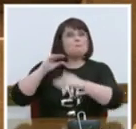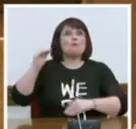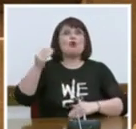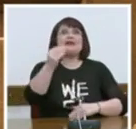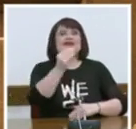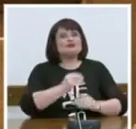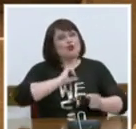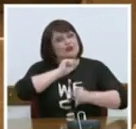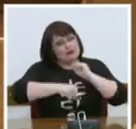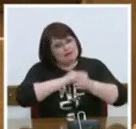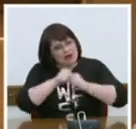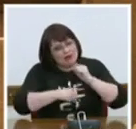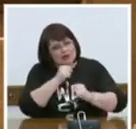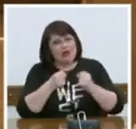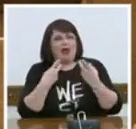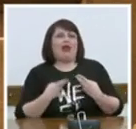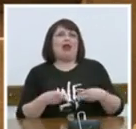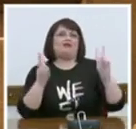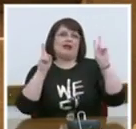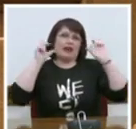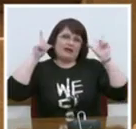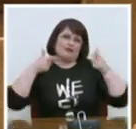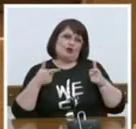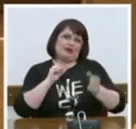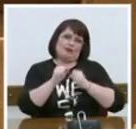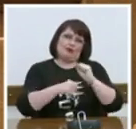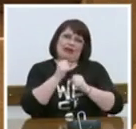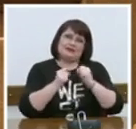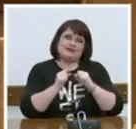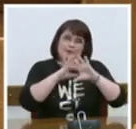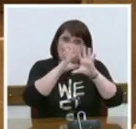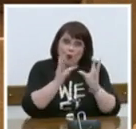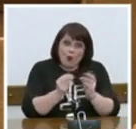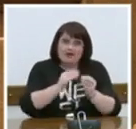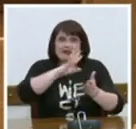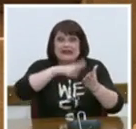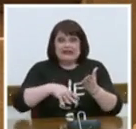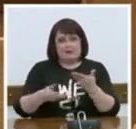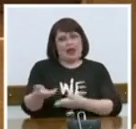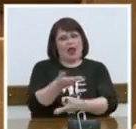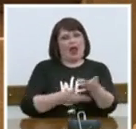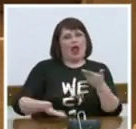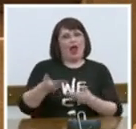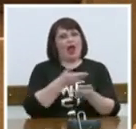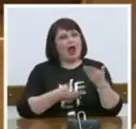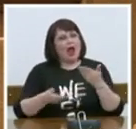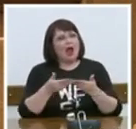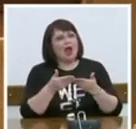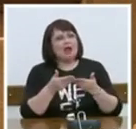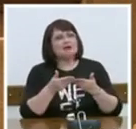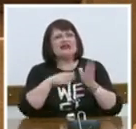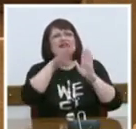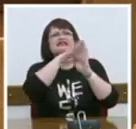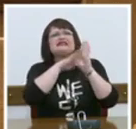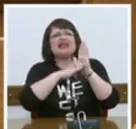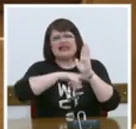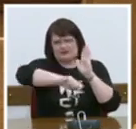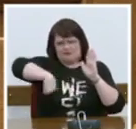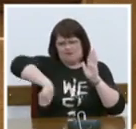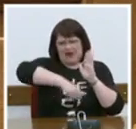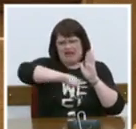λαού μας για ελευθερία και δημοκρατία. Αυτά αντικαταστάθηκαν με συνταγές μαγειρικής.